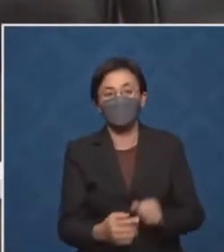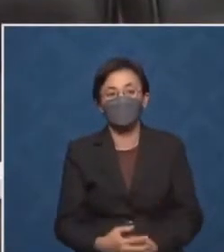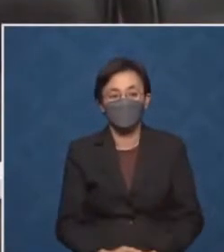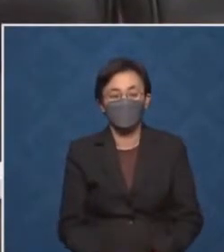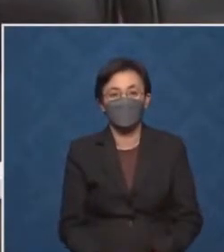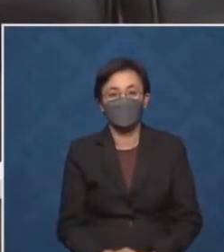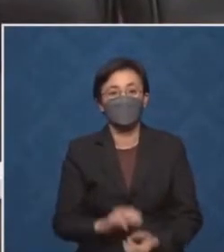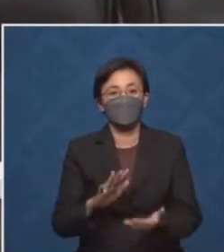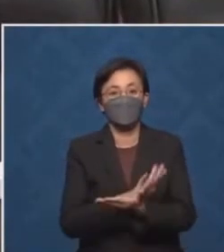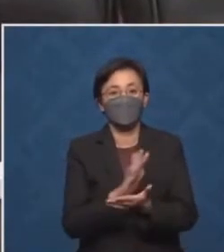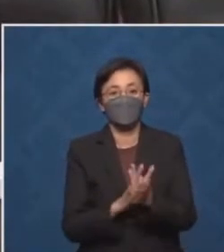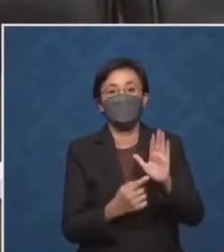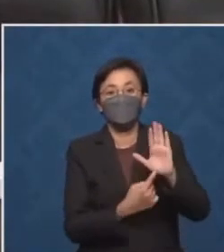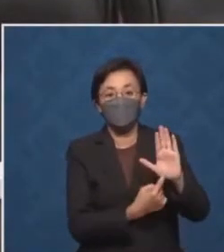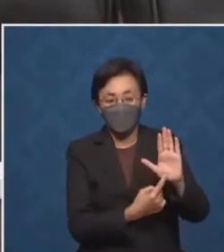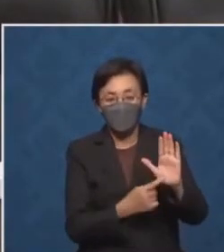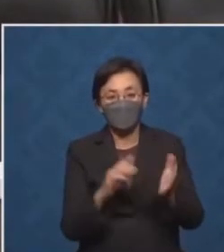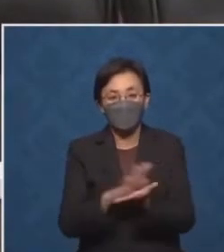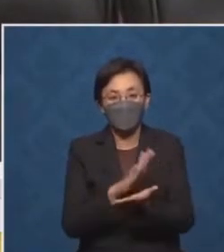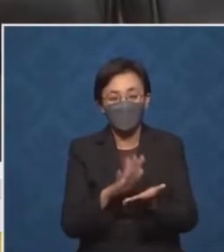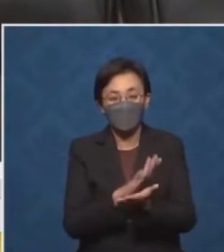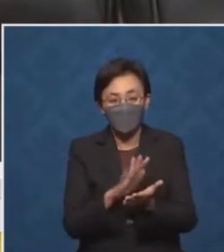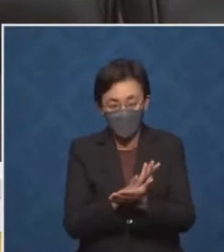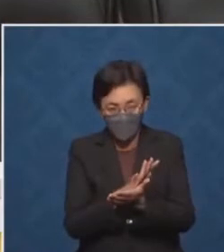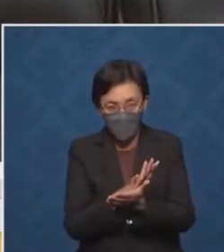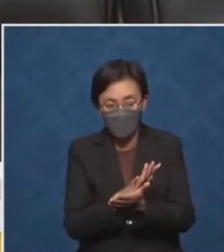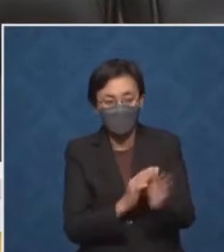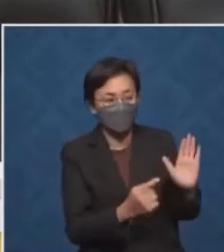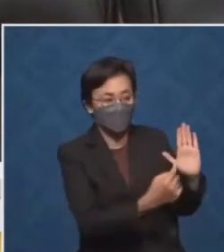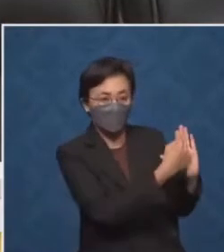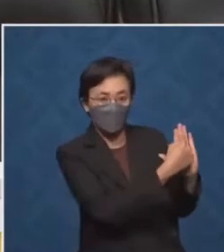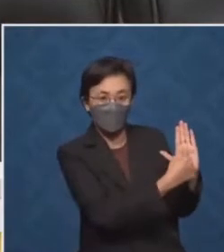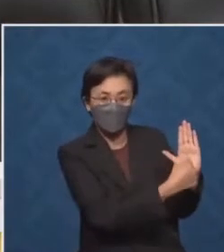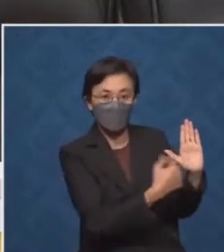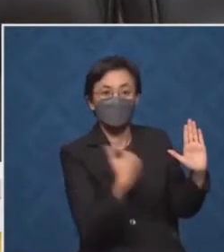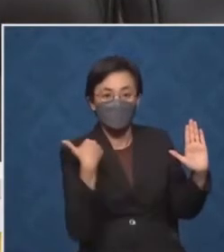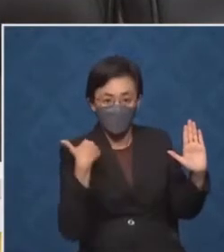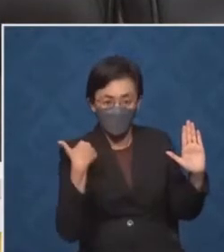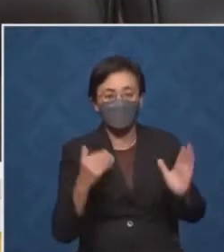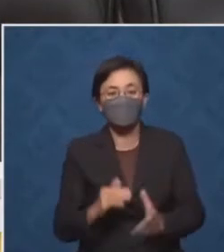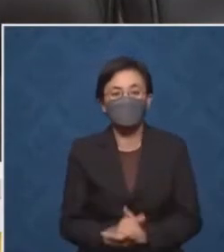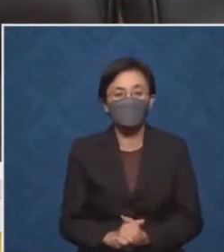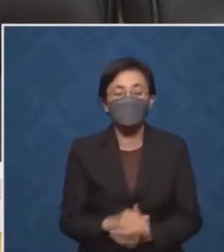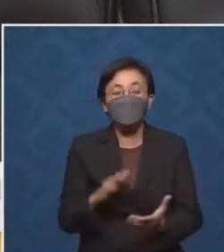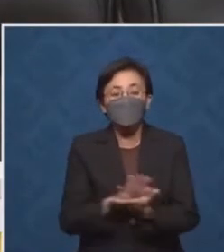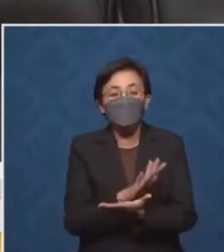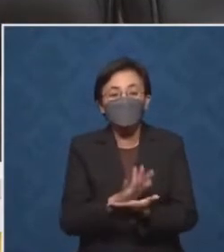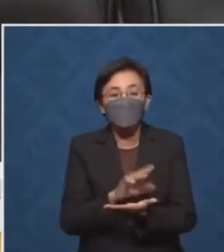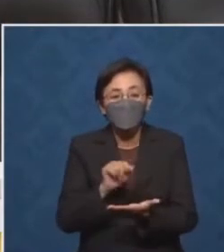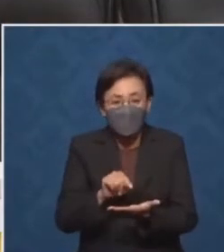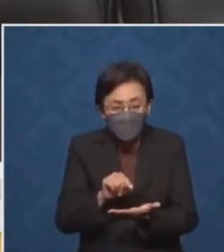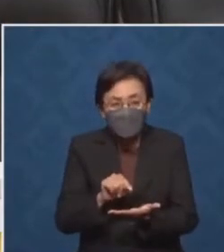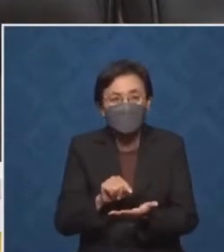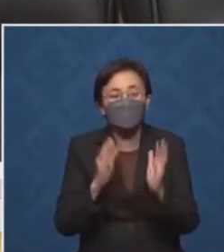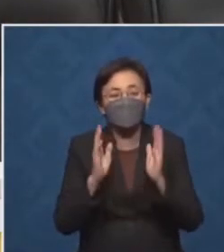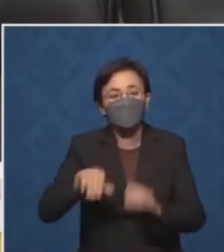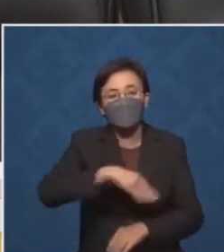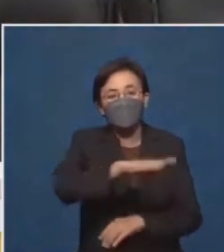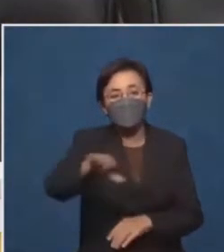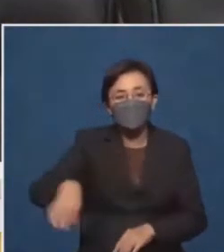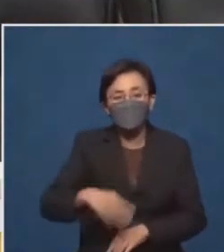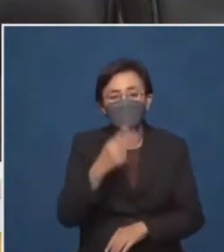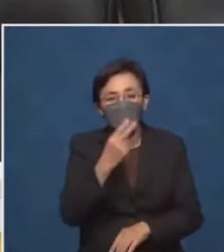ท่านอภิปลายโดยรเอากสารประกอมแต่อยากจะขอว่าเอากฐารนี้ให้สมมชิคทอยให้องน